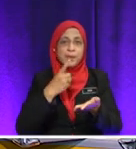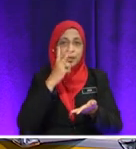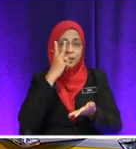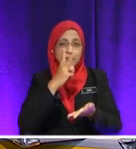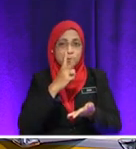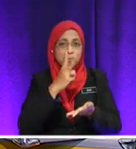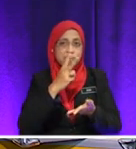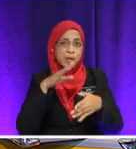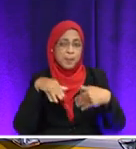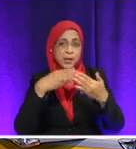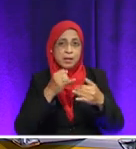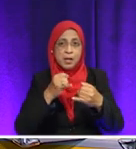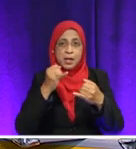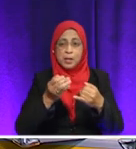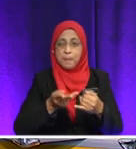komponen